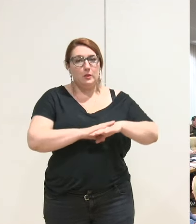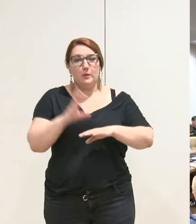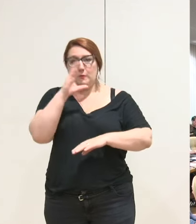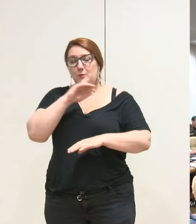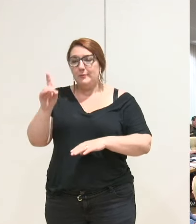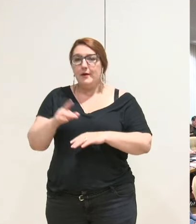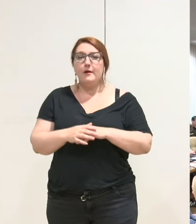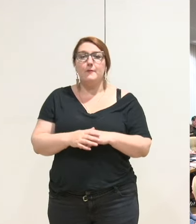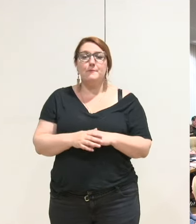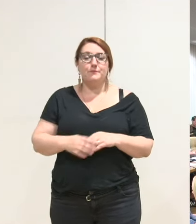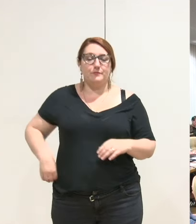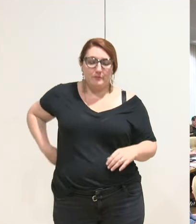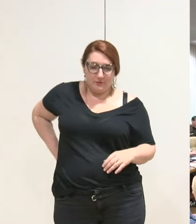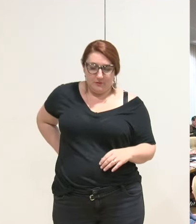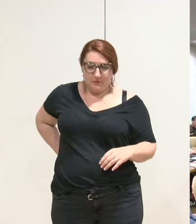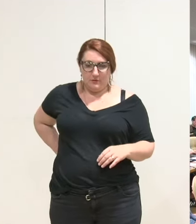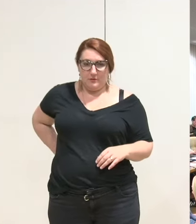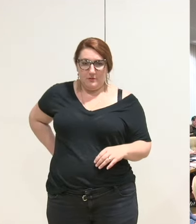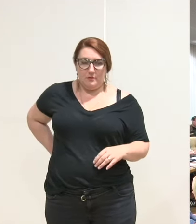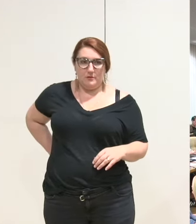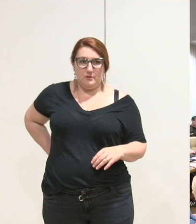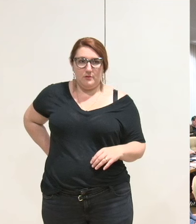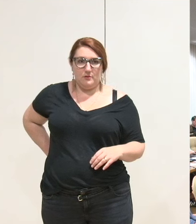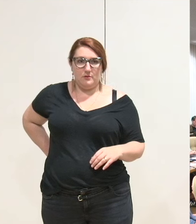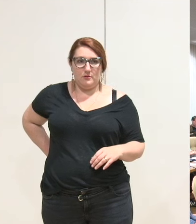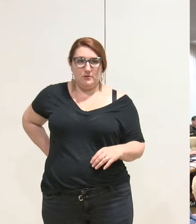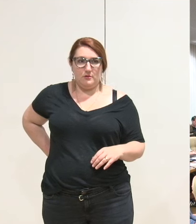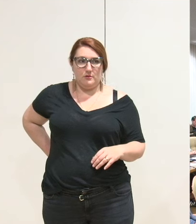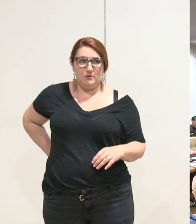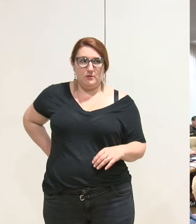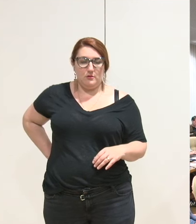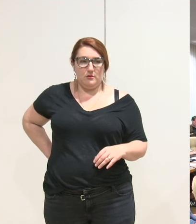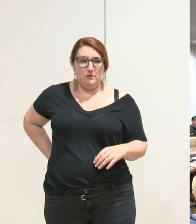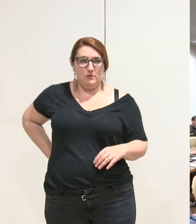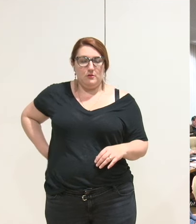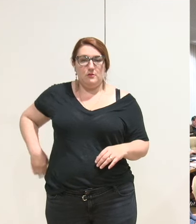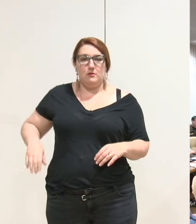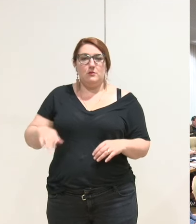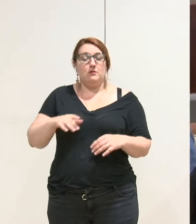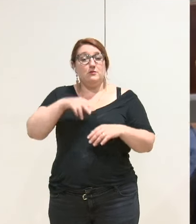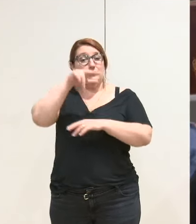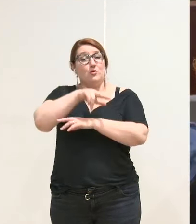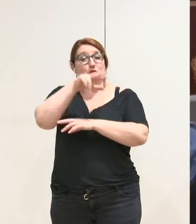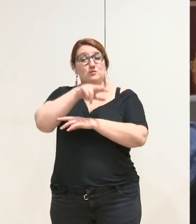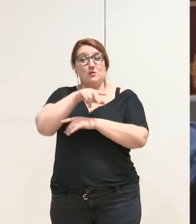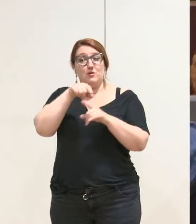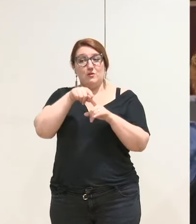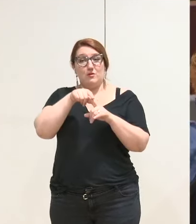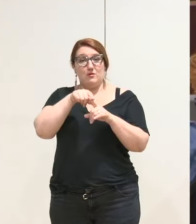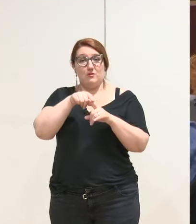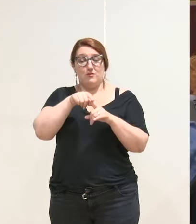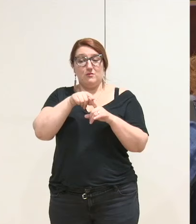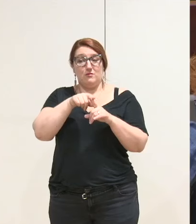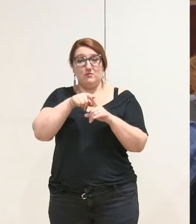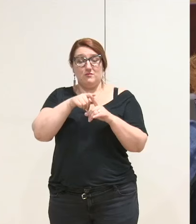composante logement dans les charges des ménages est très importante et cette action elle vise finalement à partir de l'expérience qui mené à